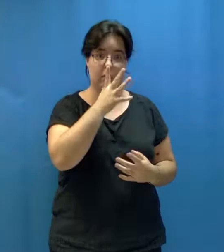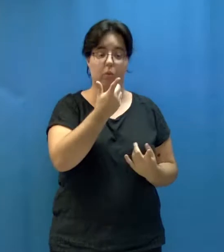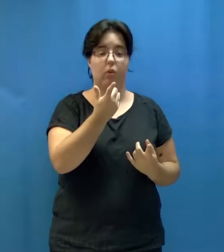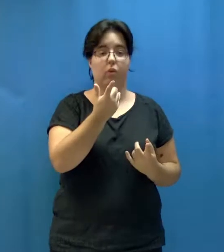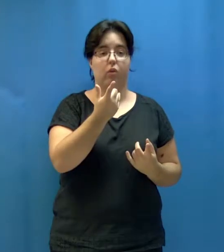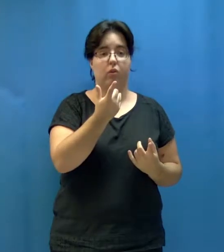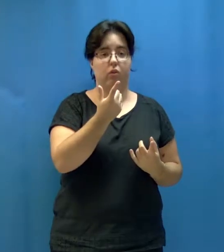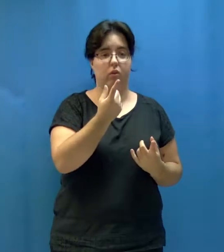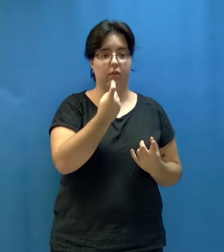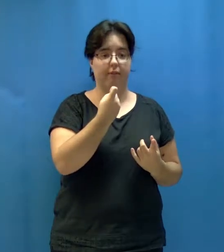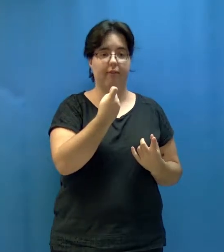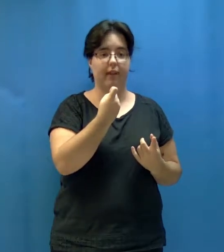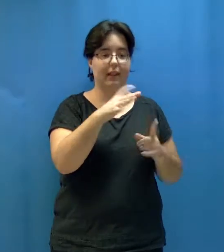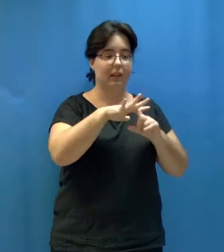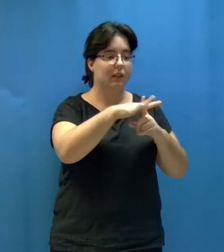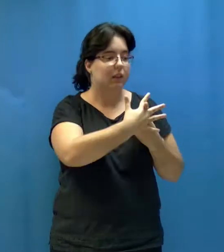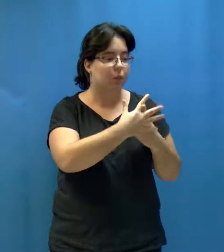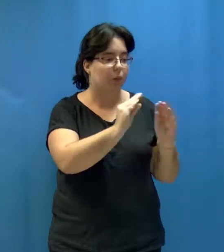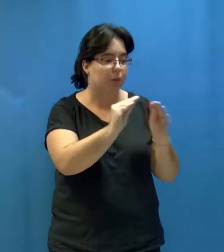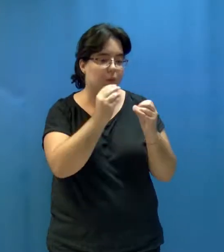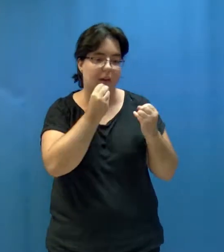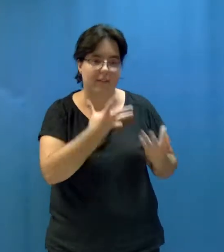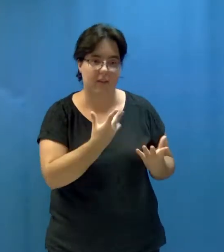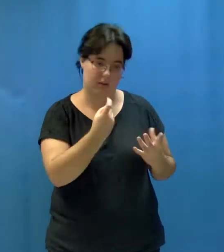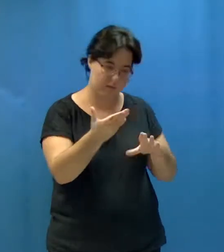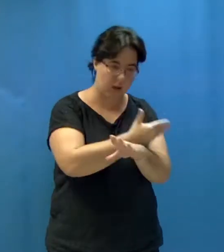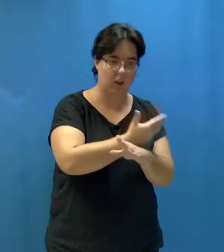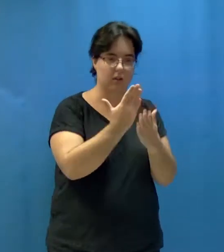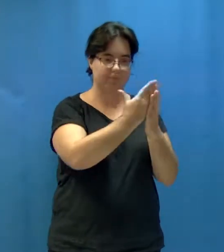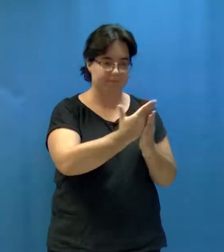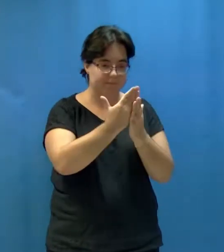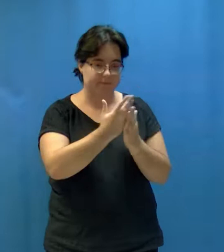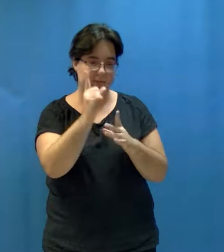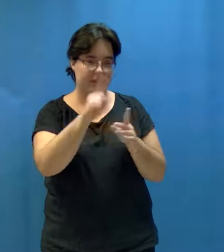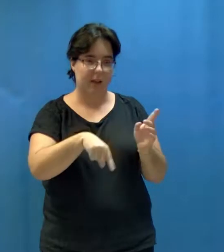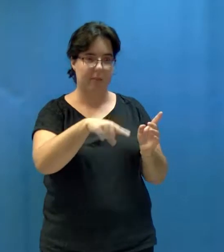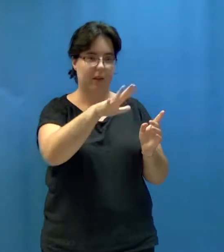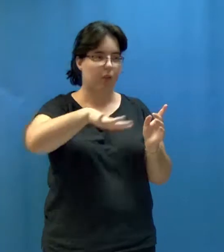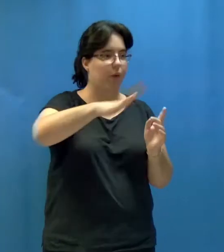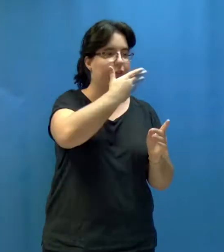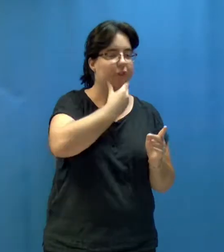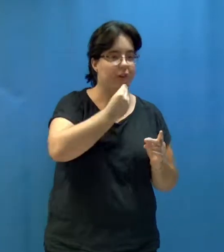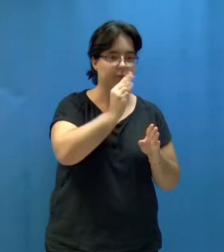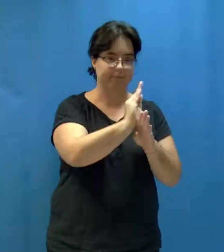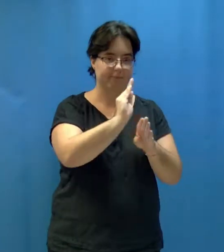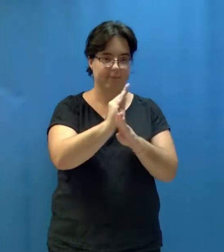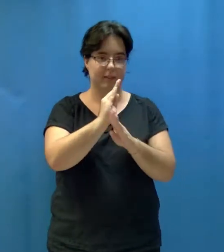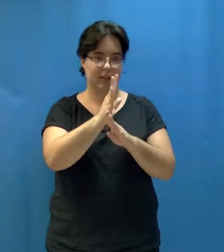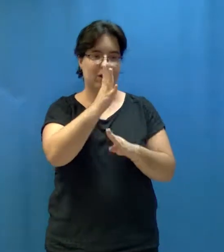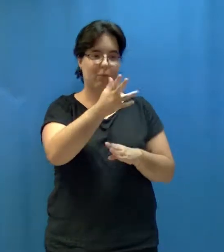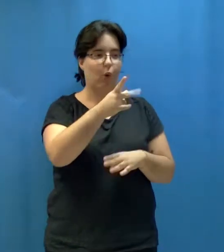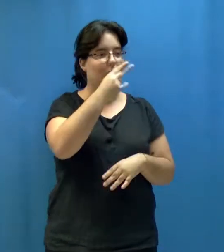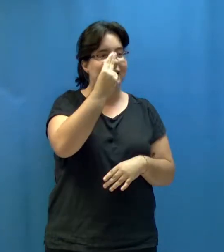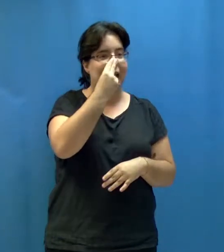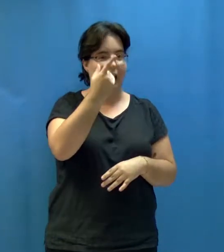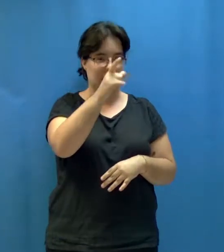el perfecte estat de la parcel·la on s'instal·la la tanca, i paisatgístics, ja que limita certes zones amb especial interès paisatgístic